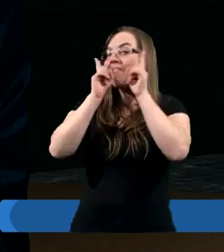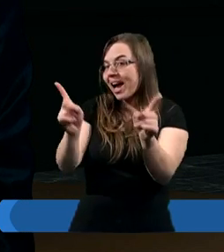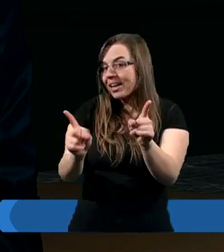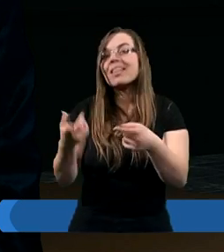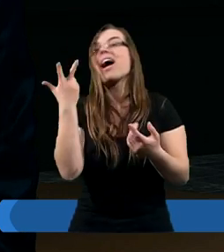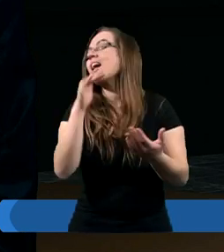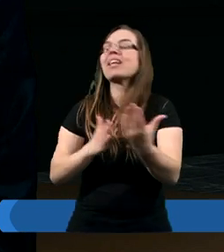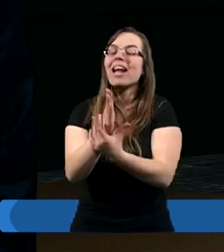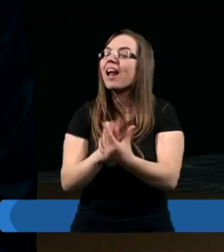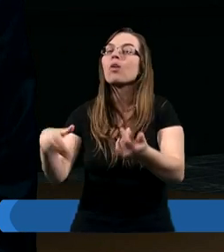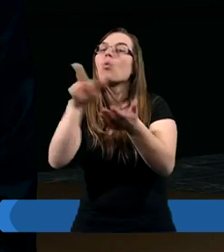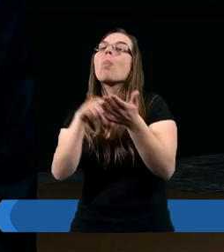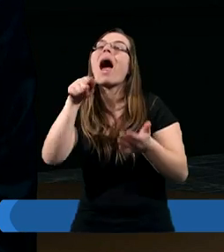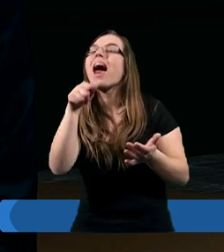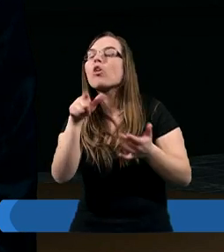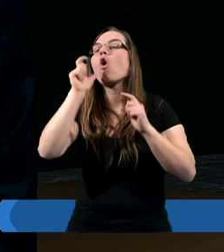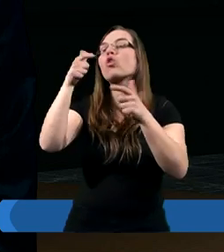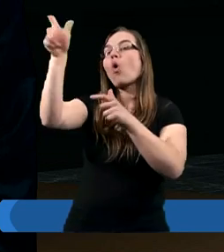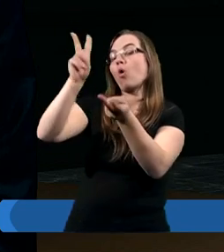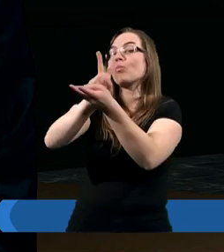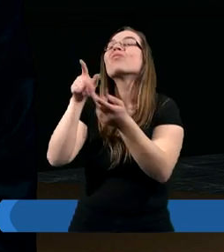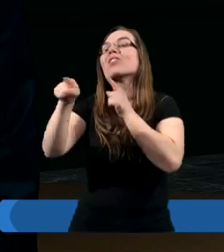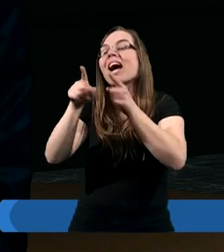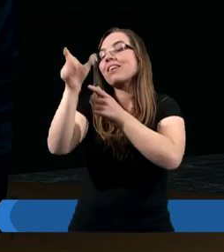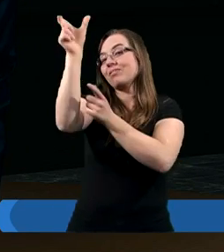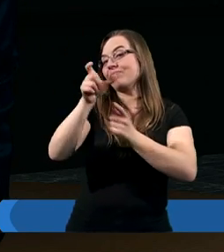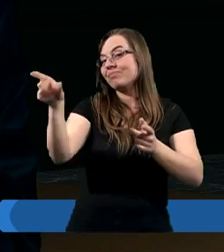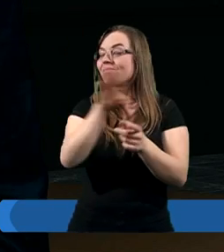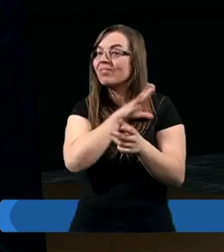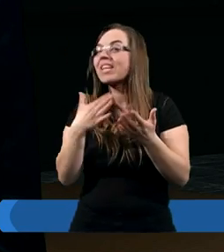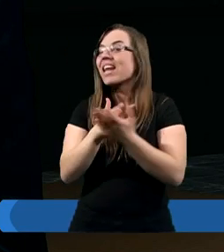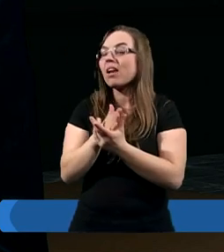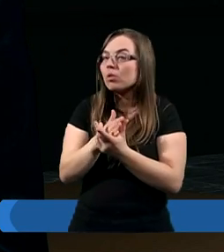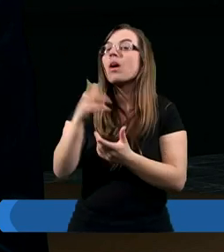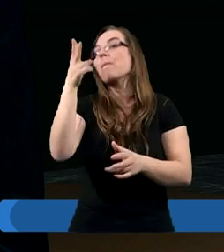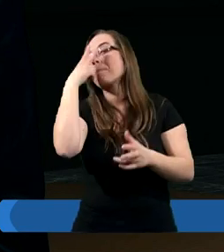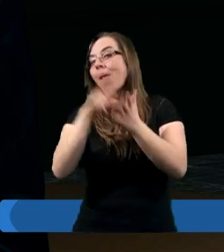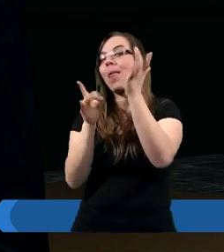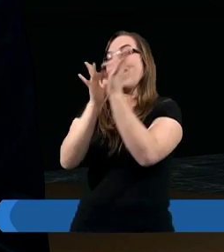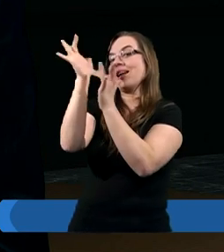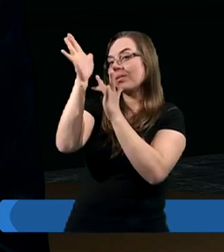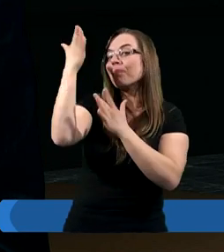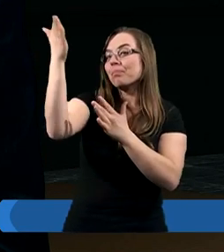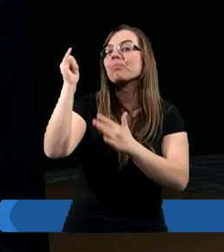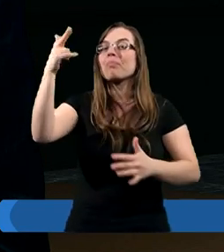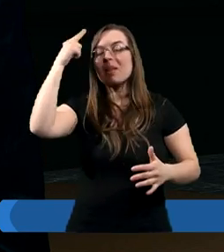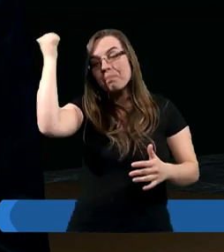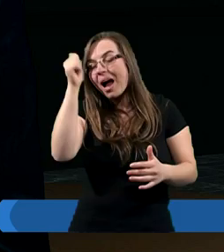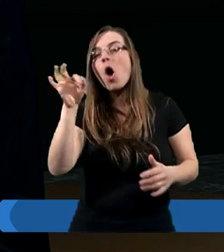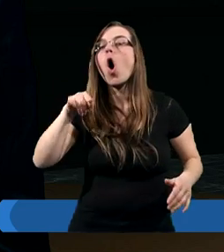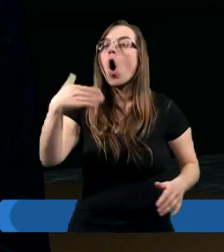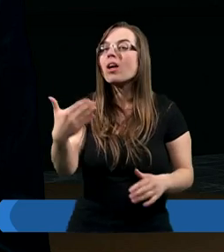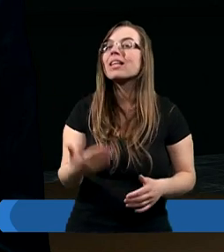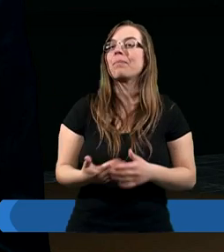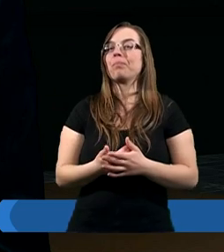nie zasłużył na ten los, który go spotkał. I patrząc zawsze na Jezusa i pamiętając o tym, można nabrać takiego,